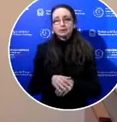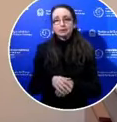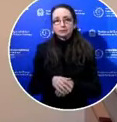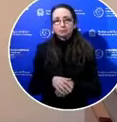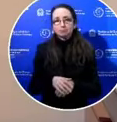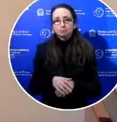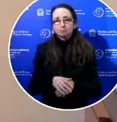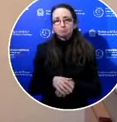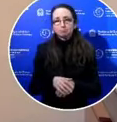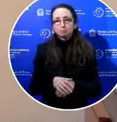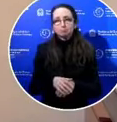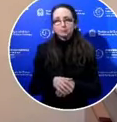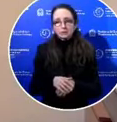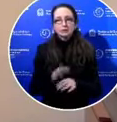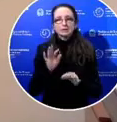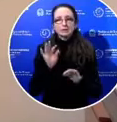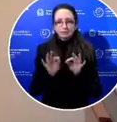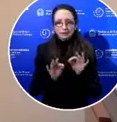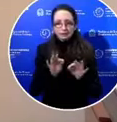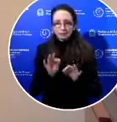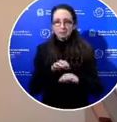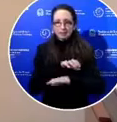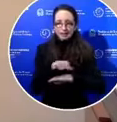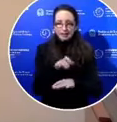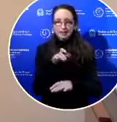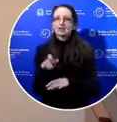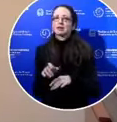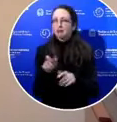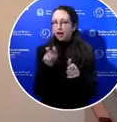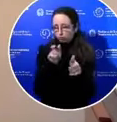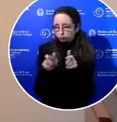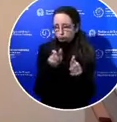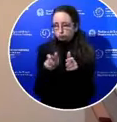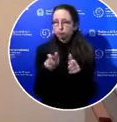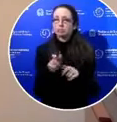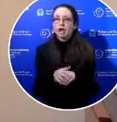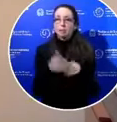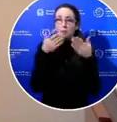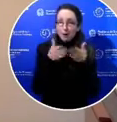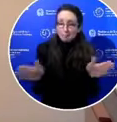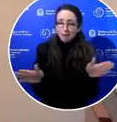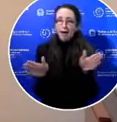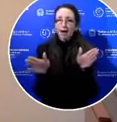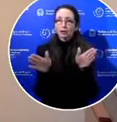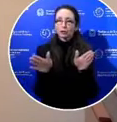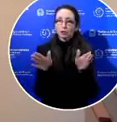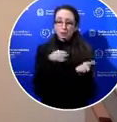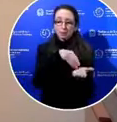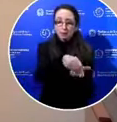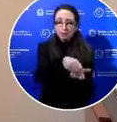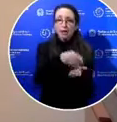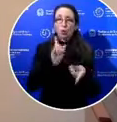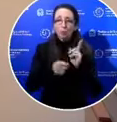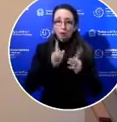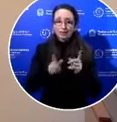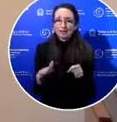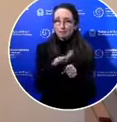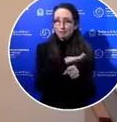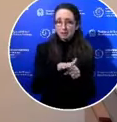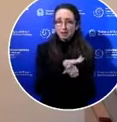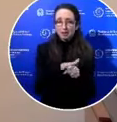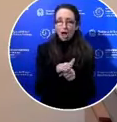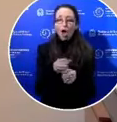gli uffici della Ministra Dadone, ai quali abbiamo offerto, come Dipartimento per le Politiche della Famiglia, contributi